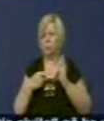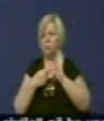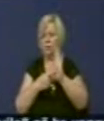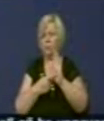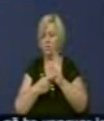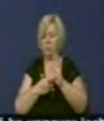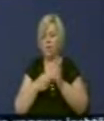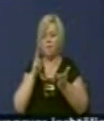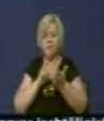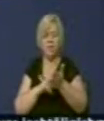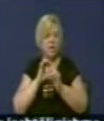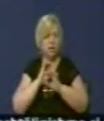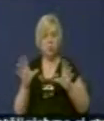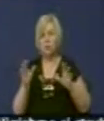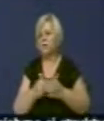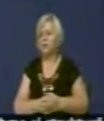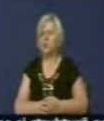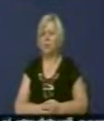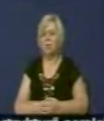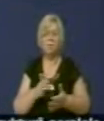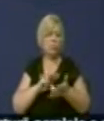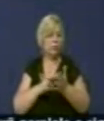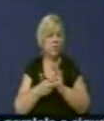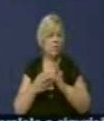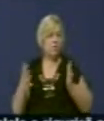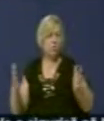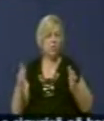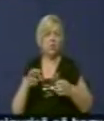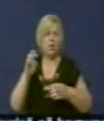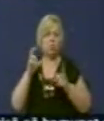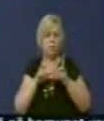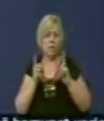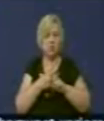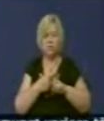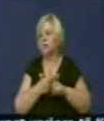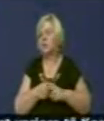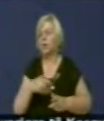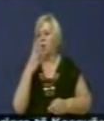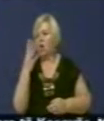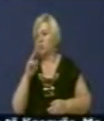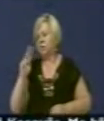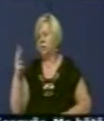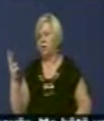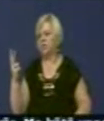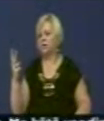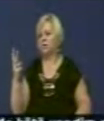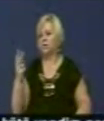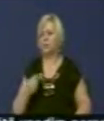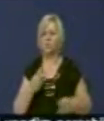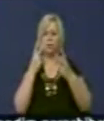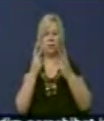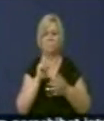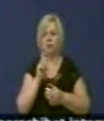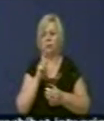në kohën e tyre, sipas nenit 3H të dokumentit veprimit përbashkët të 4 shkurtit të